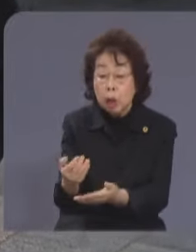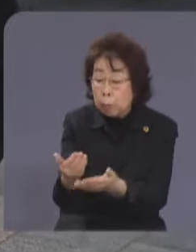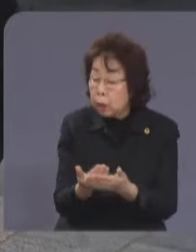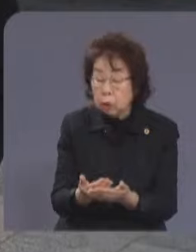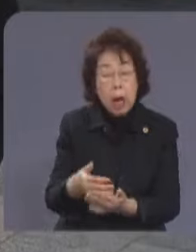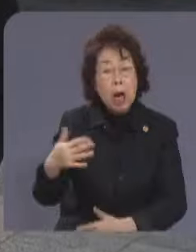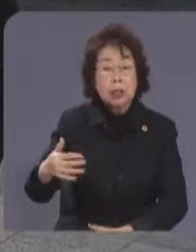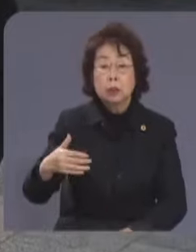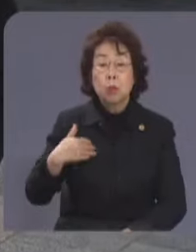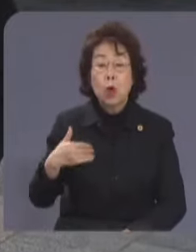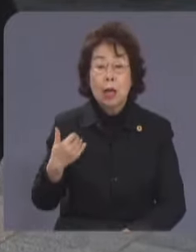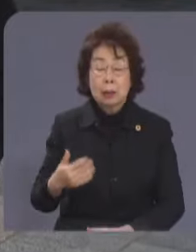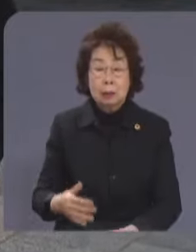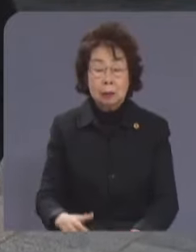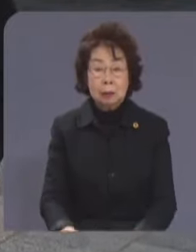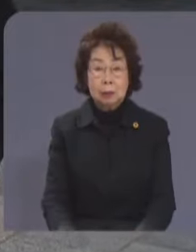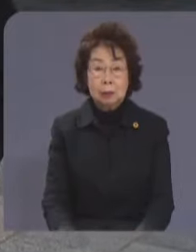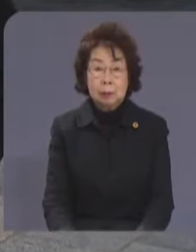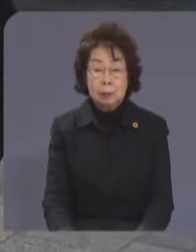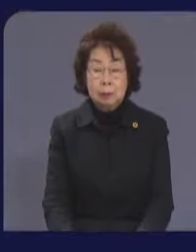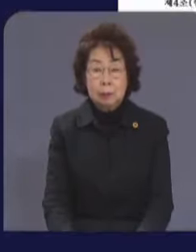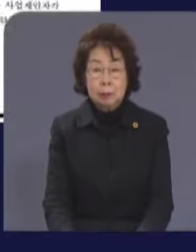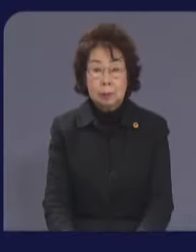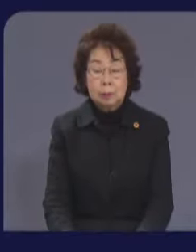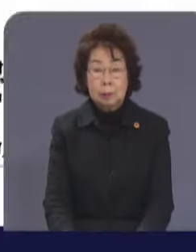있을지 예측조차 하지 못하고 있습니다.